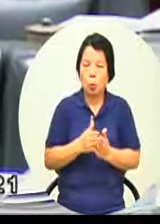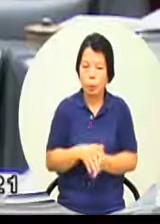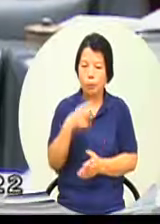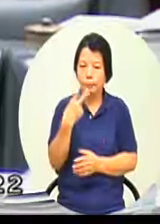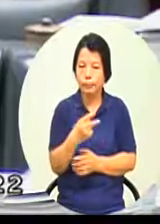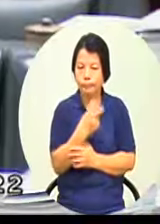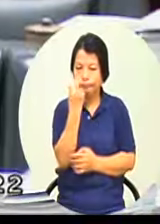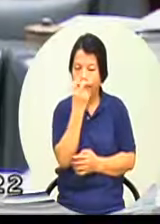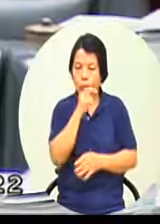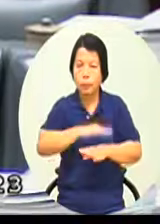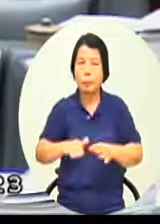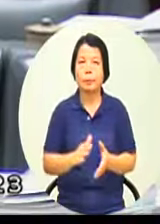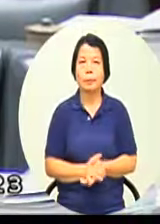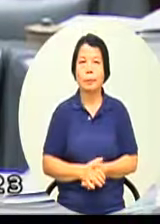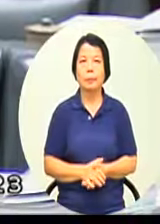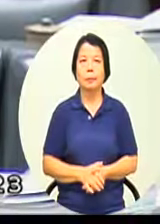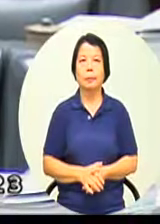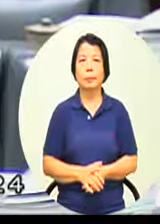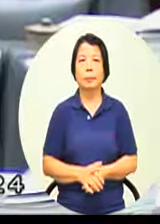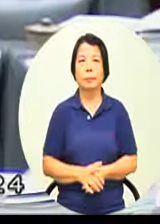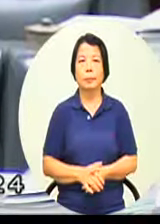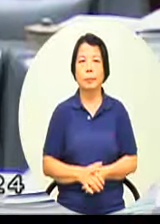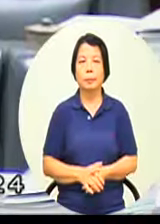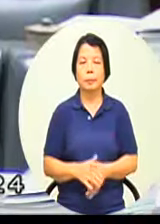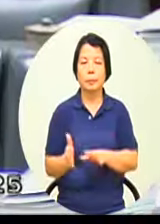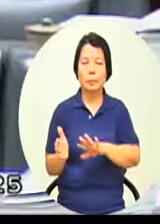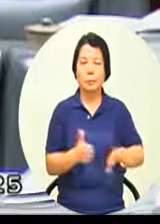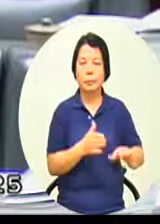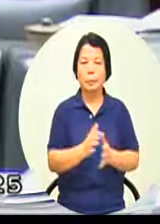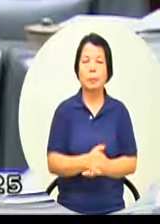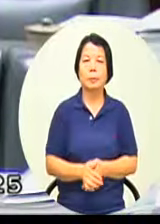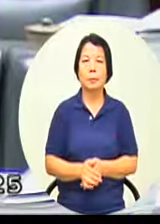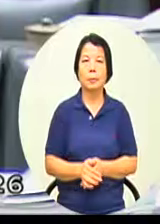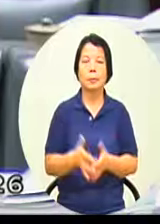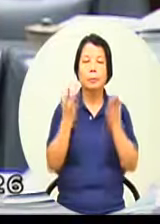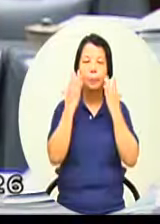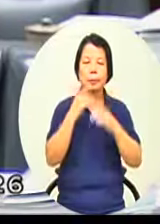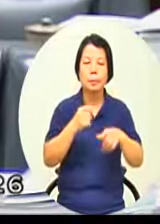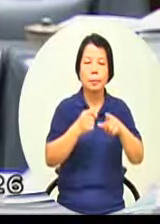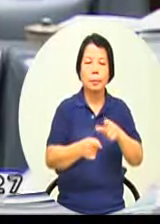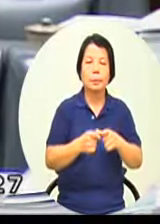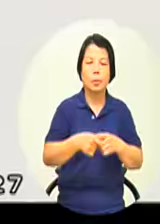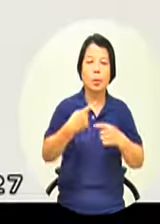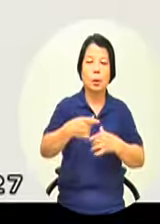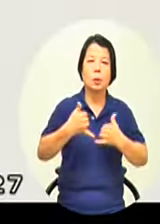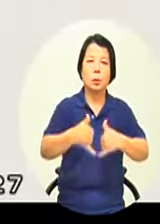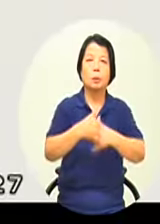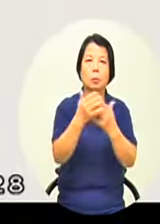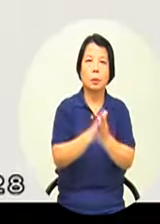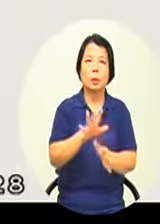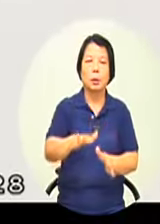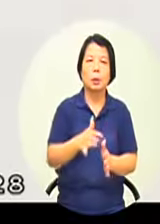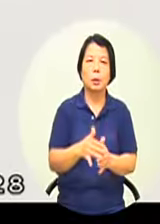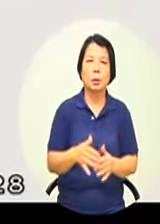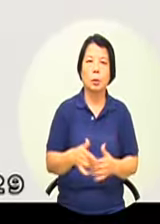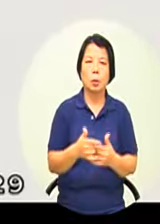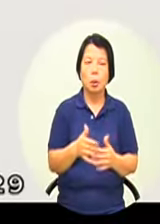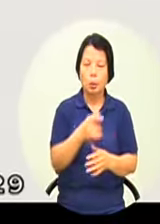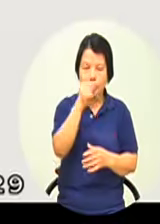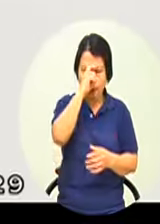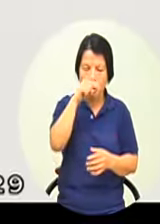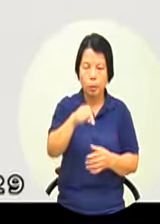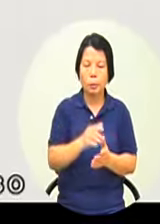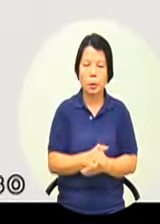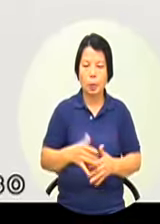我们会马上处理。 好，谢谢，请坐哈。那再过来就是蔡公一路115巷哈，其实这条路很早我们都一直希望它能